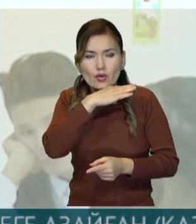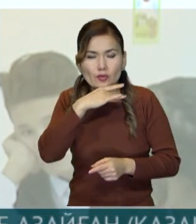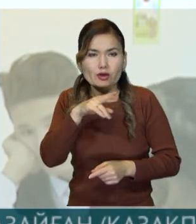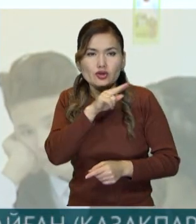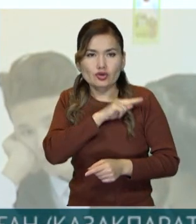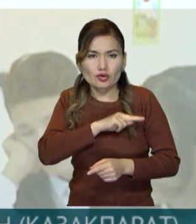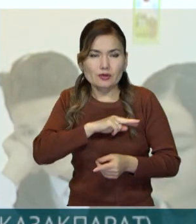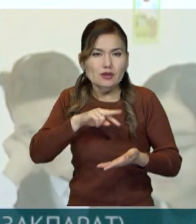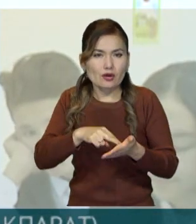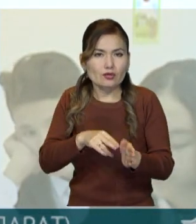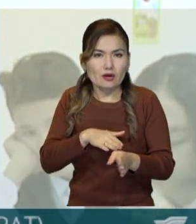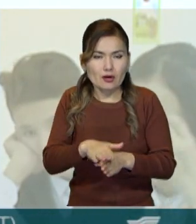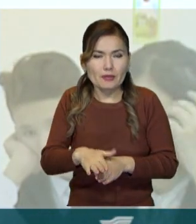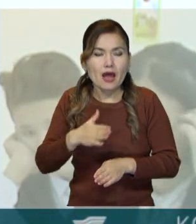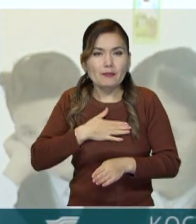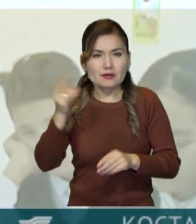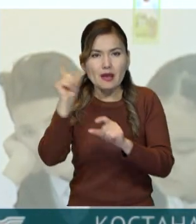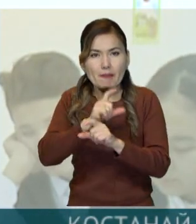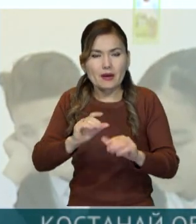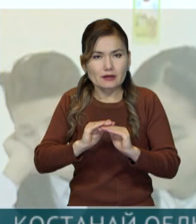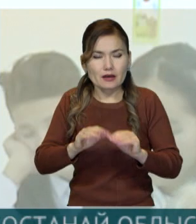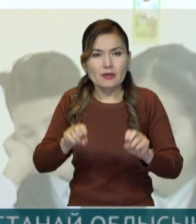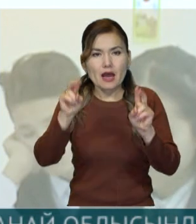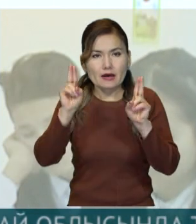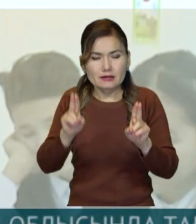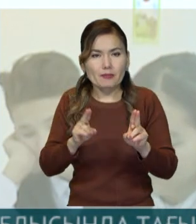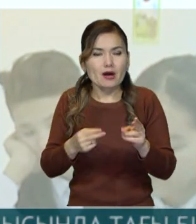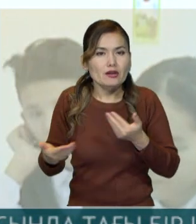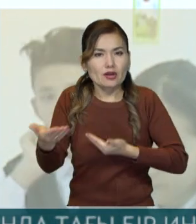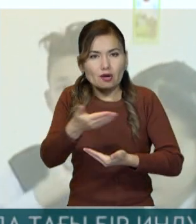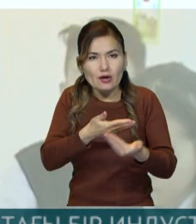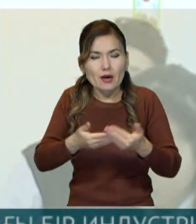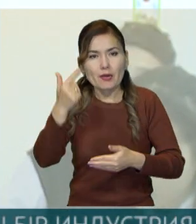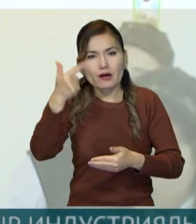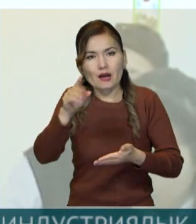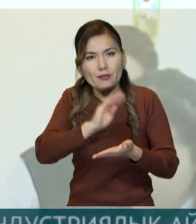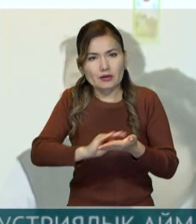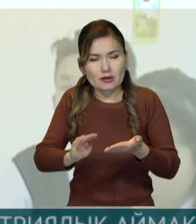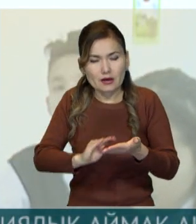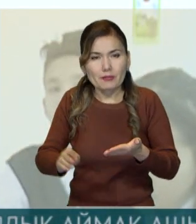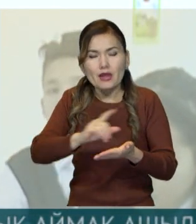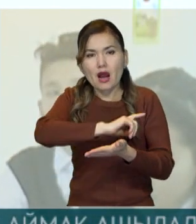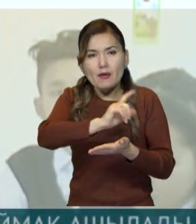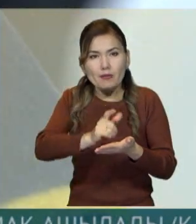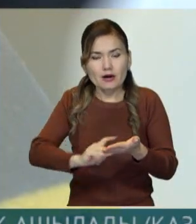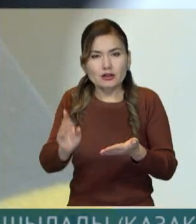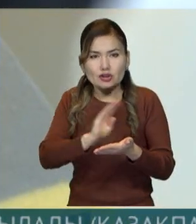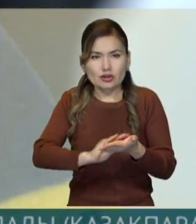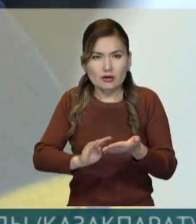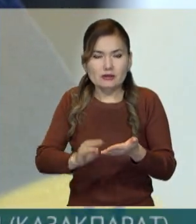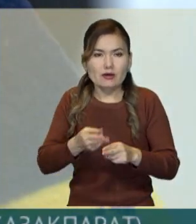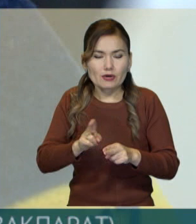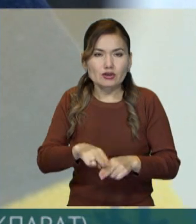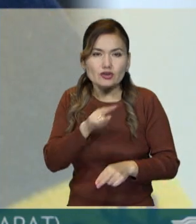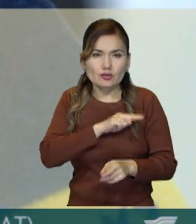Мысалы, жаңағындай сабақ соңында біз оқушылармен арнайы эссе жұмыстарын, диктанттар, мақал мәтелдер алып